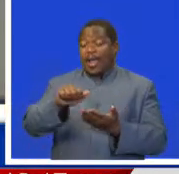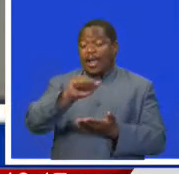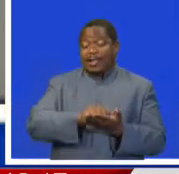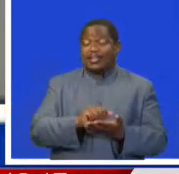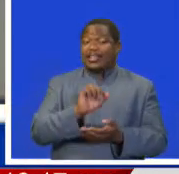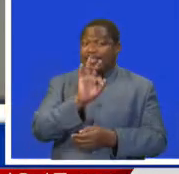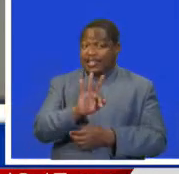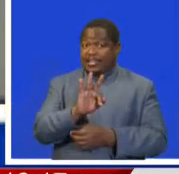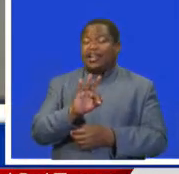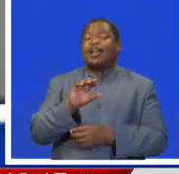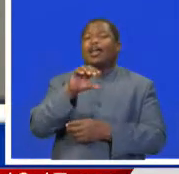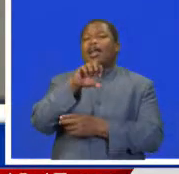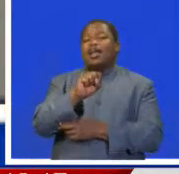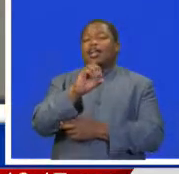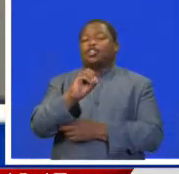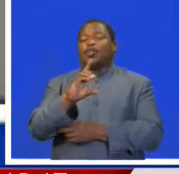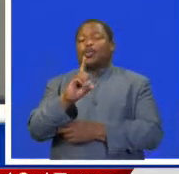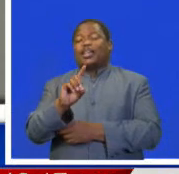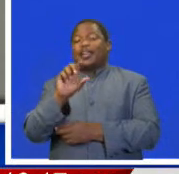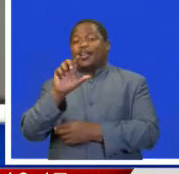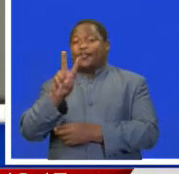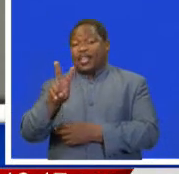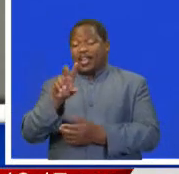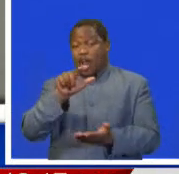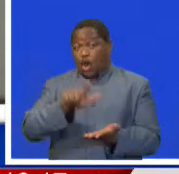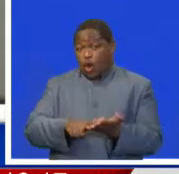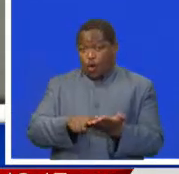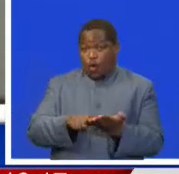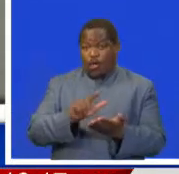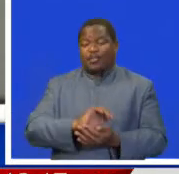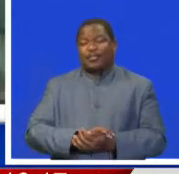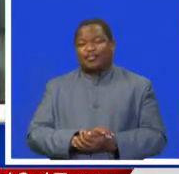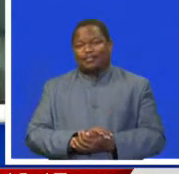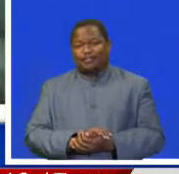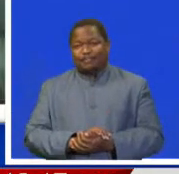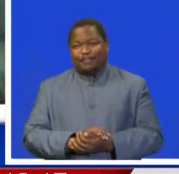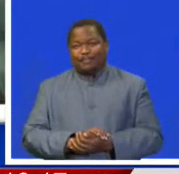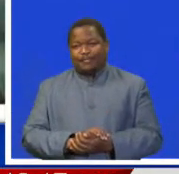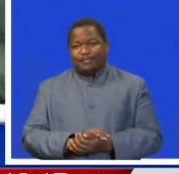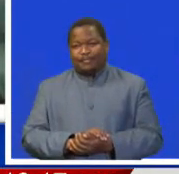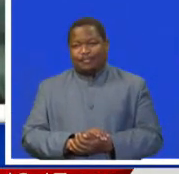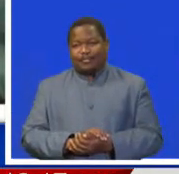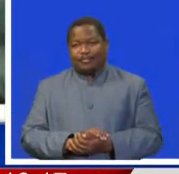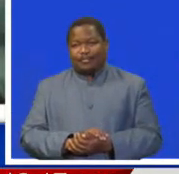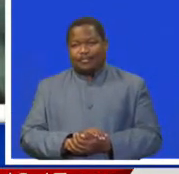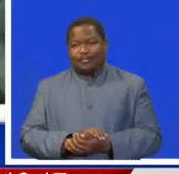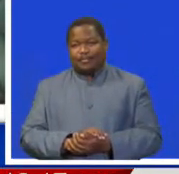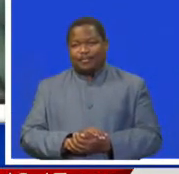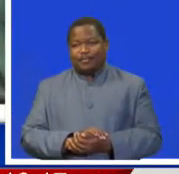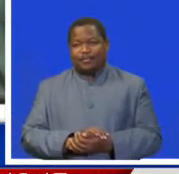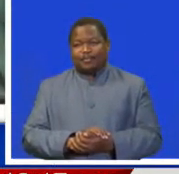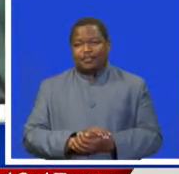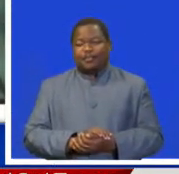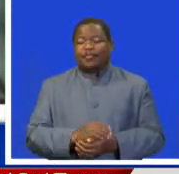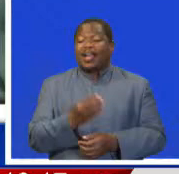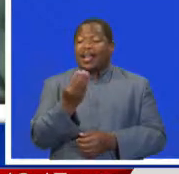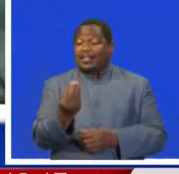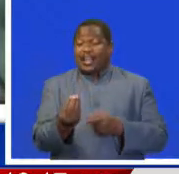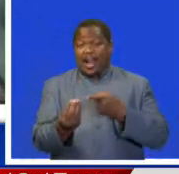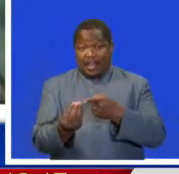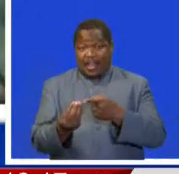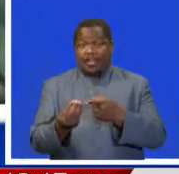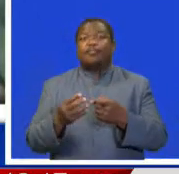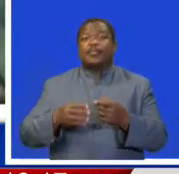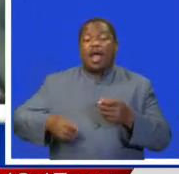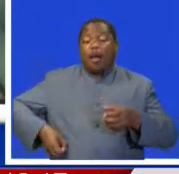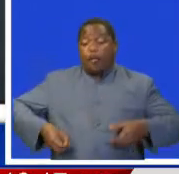ngekwelicansi neludlame emakhaya iSexual Offences and Domestic Violence Act. Ngekusho kwebufakazi bakhe lomfana labethule